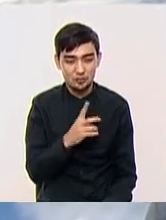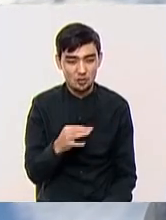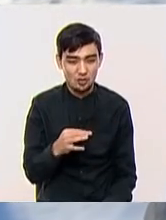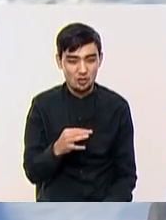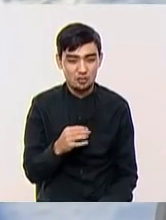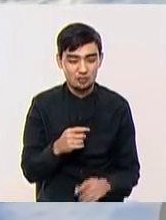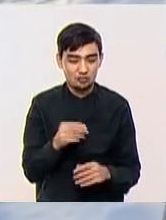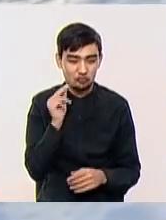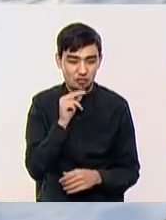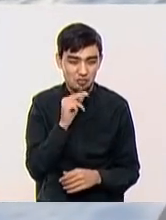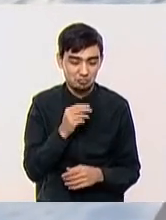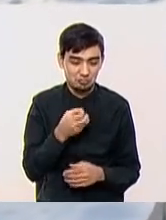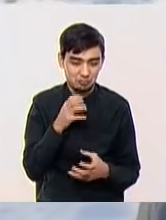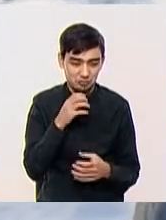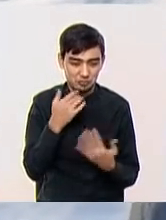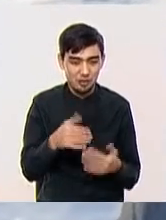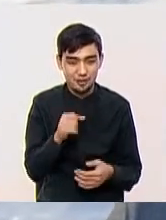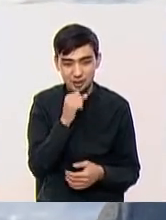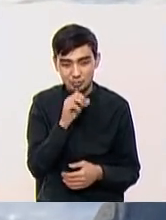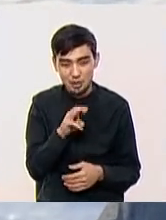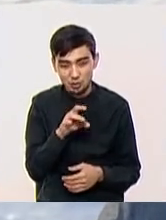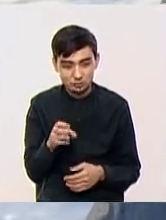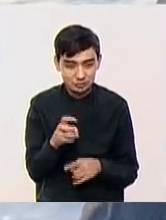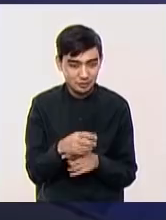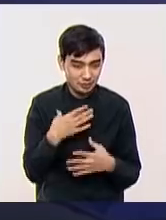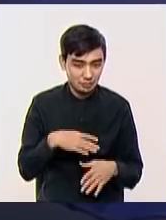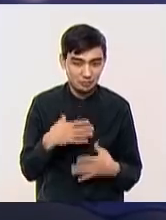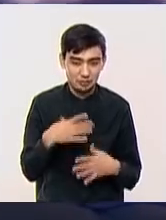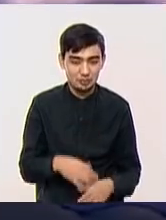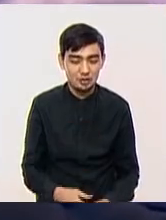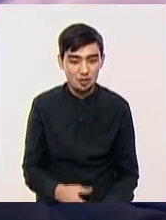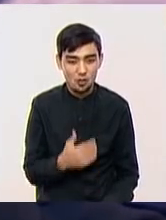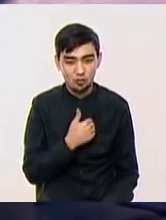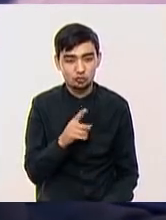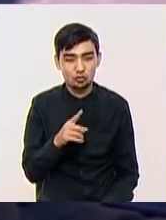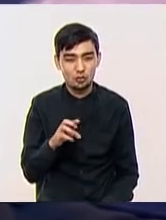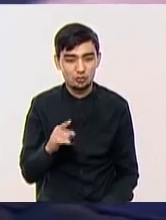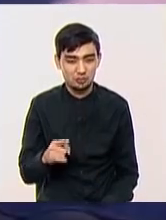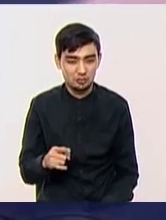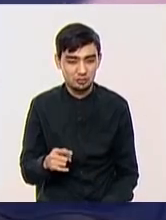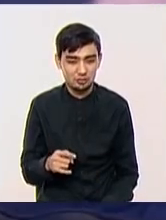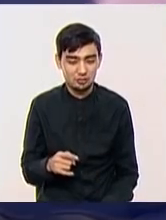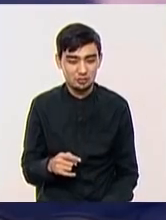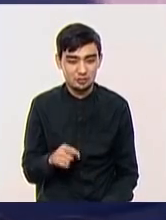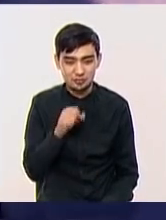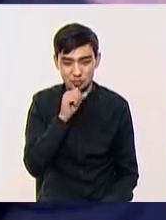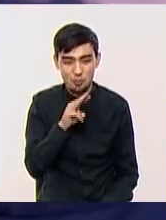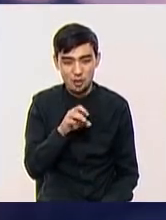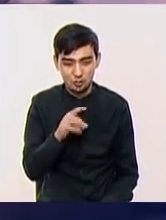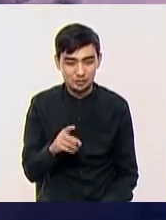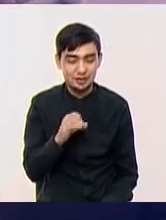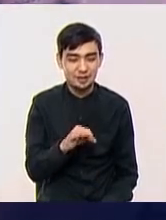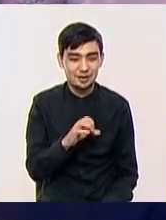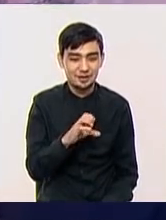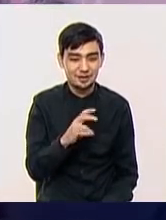был чай пить. Только чай пить, то есть Дед Мороза не было? Нет, не было. Хочется, чтобы, ну, Дед Мороз и